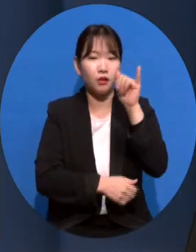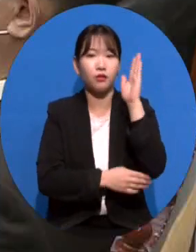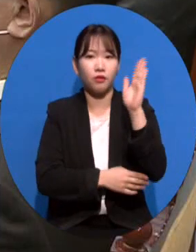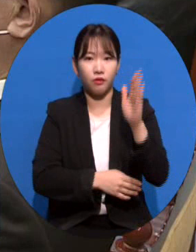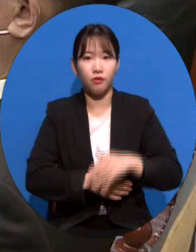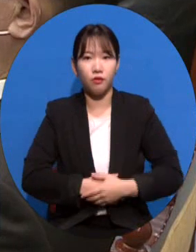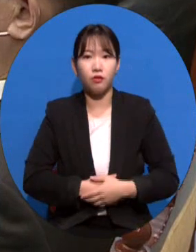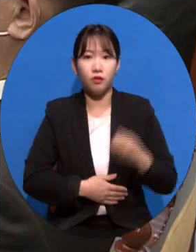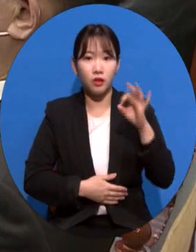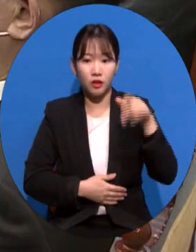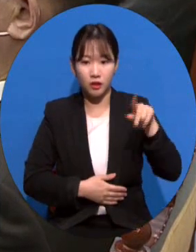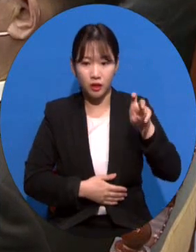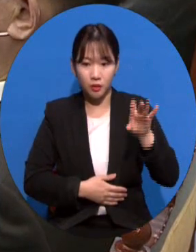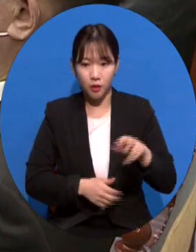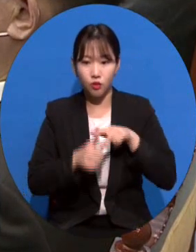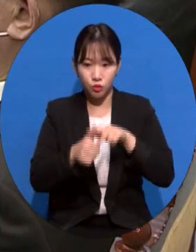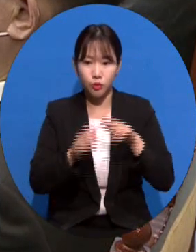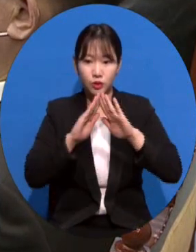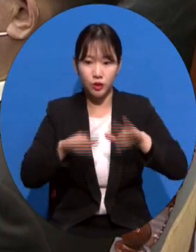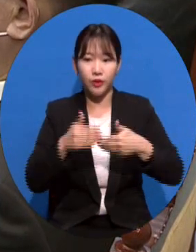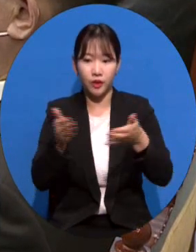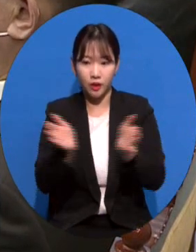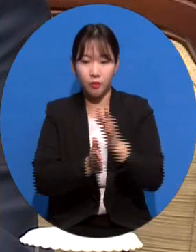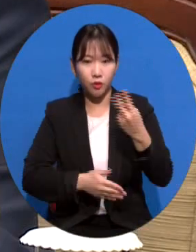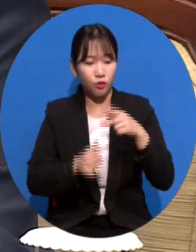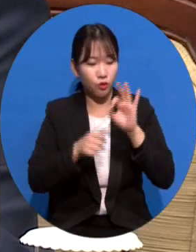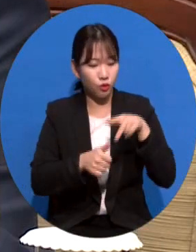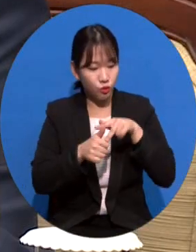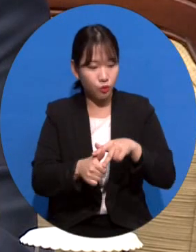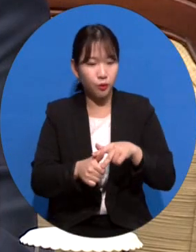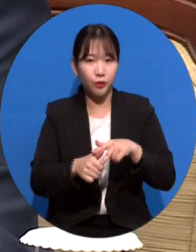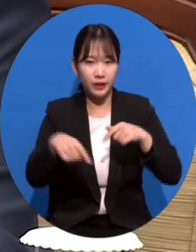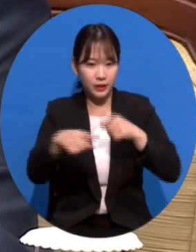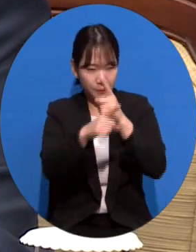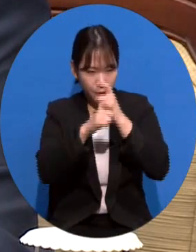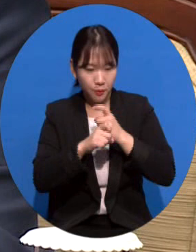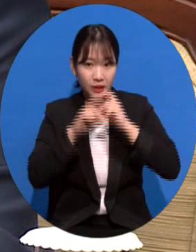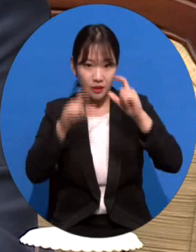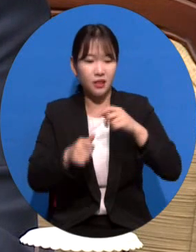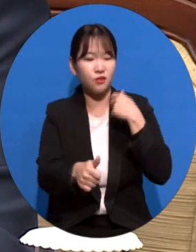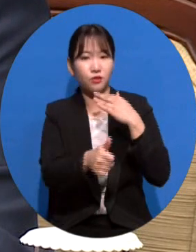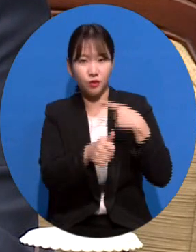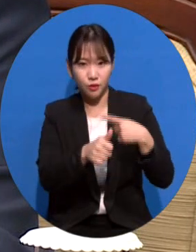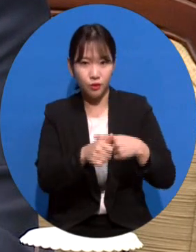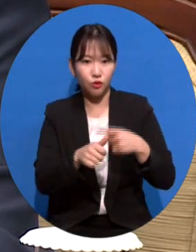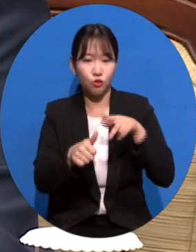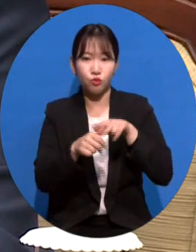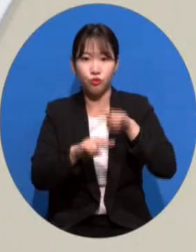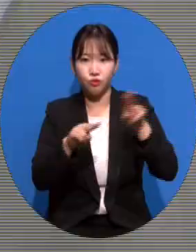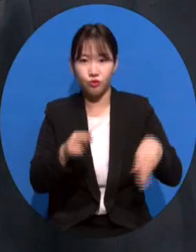주장했습니다. 또 이재명 후보 전남특보단도 윤 후보의 정치보복 선언을 비난하고 후보직 사퇴를